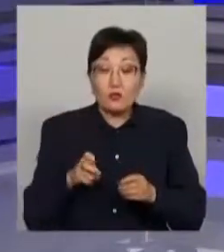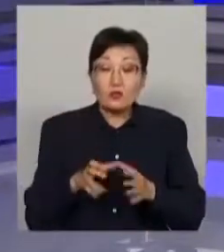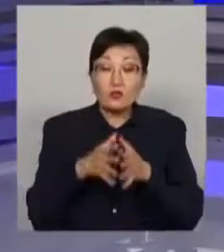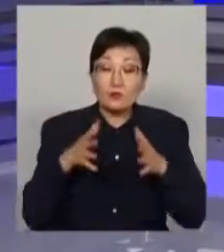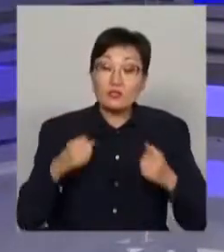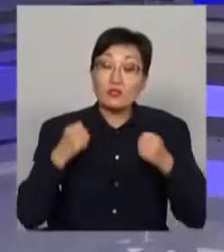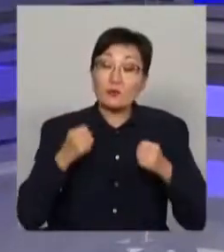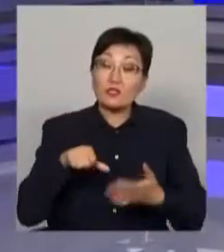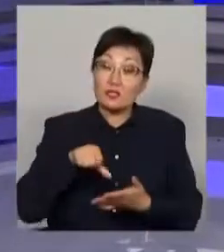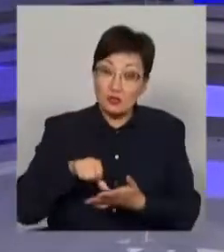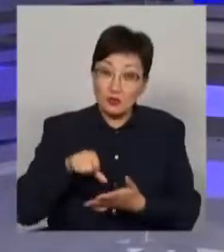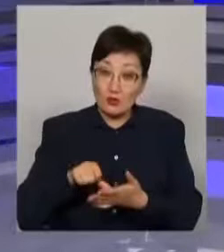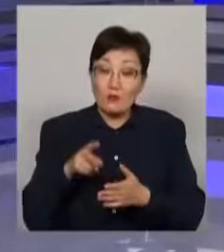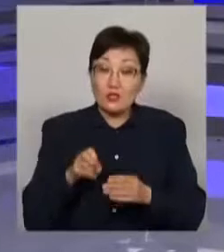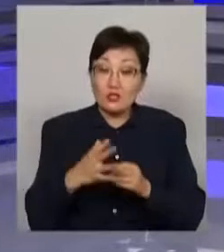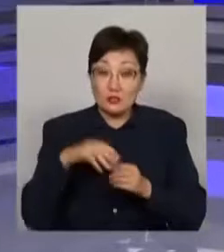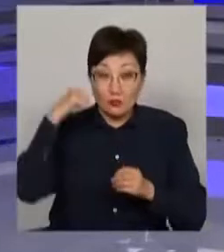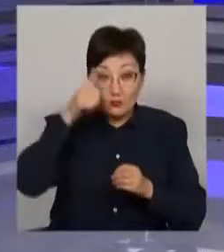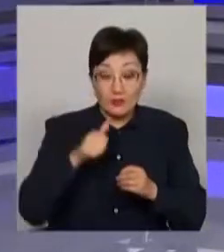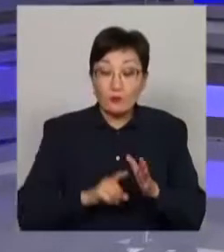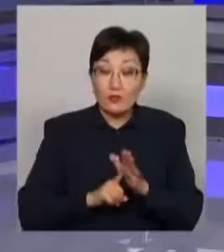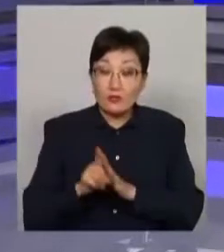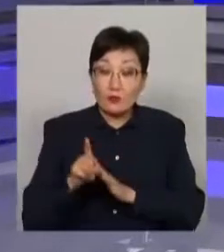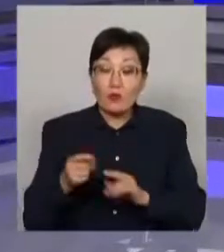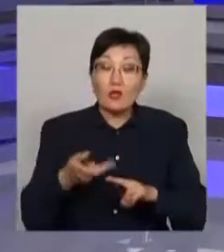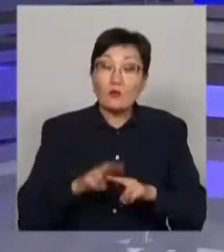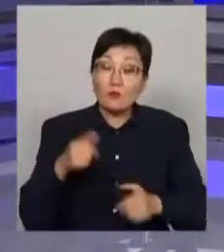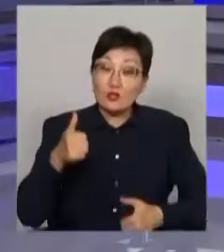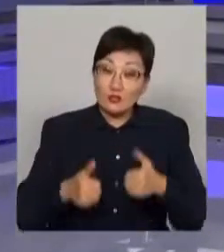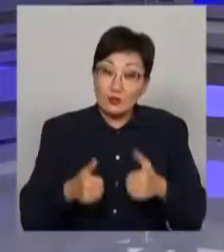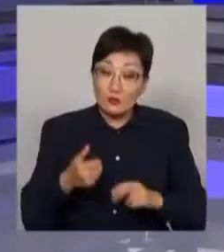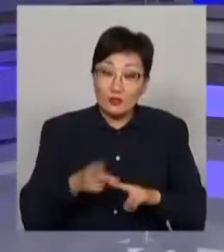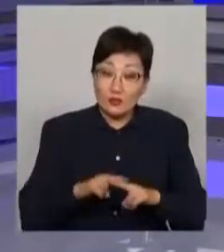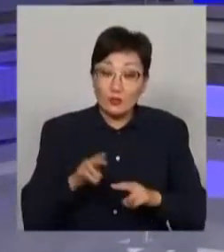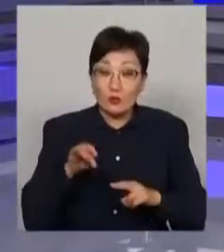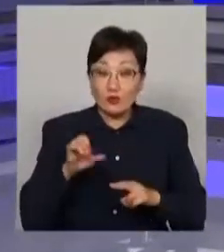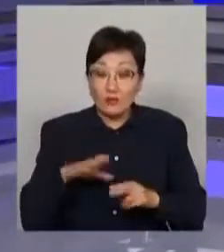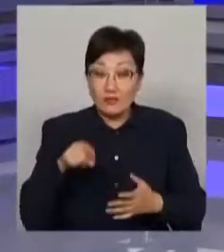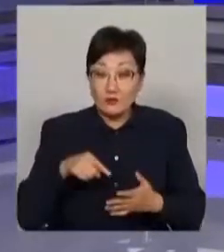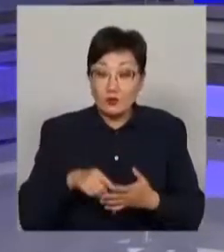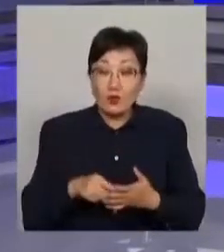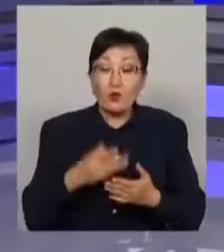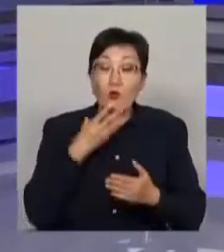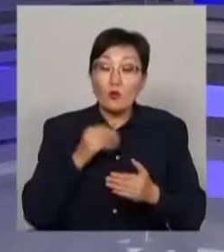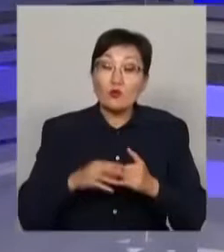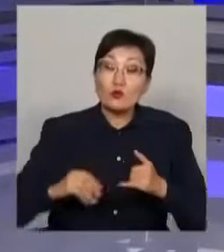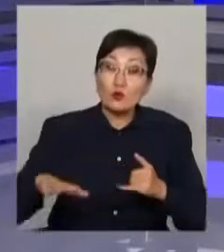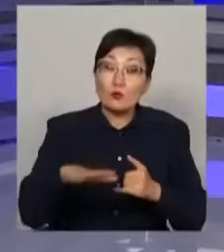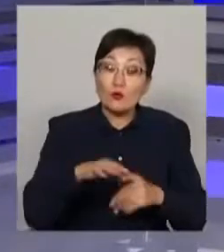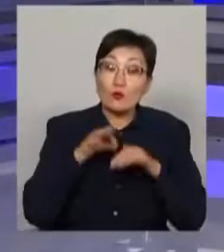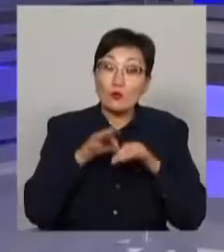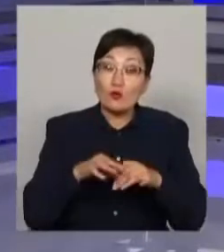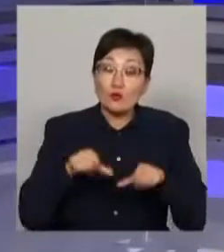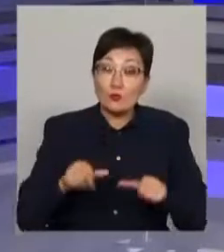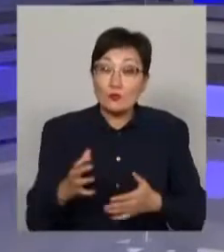астам спортшы қатысты. 2015 жылы бастау алған аталмыш сайысты бұл жолы Қонаев қаласы өз жерінде өткізу құқығын